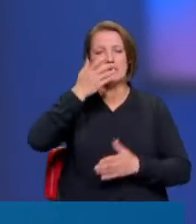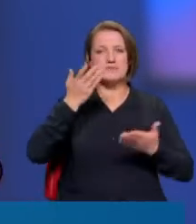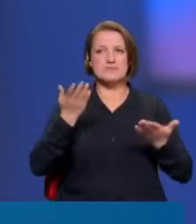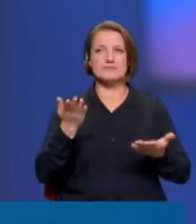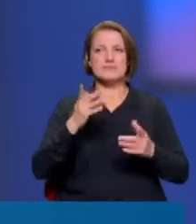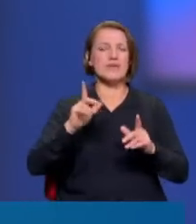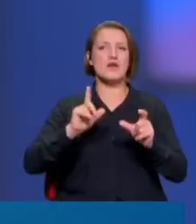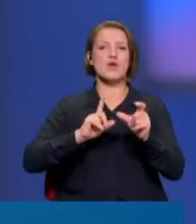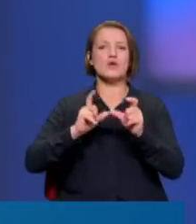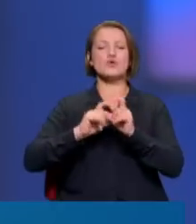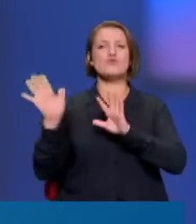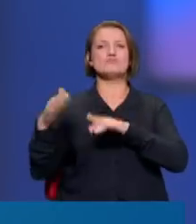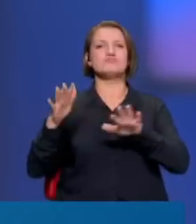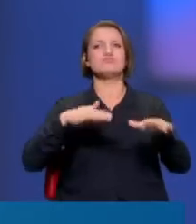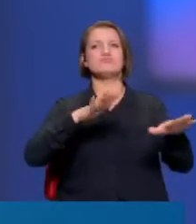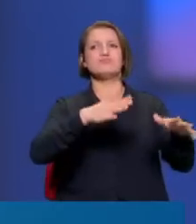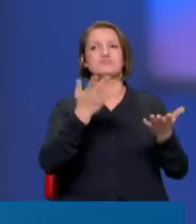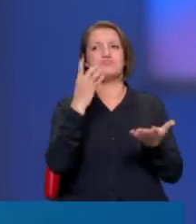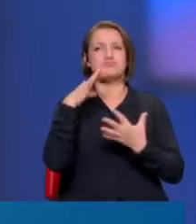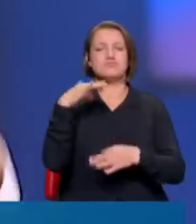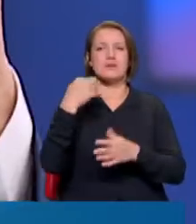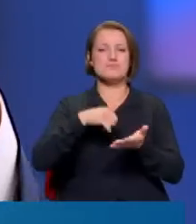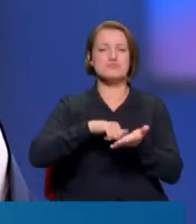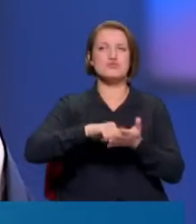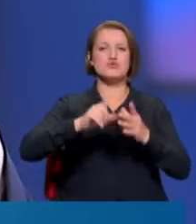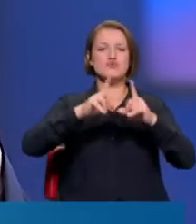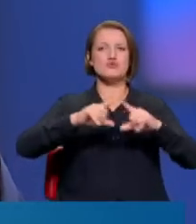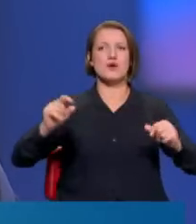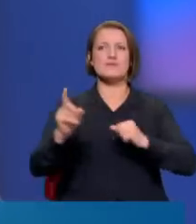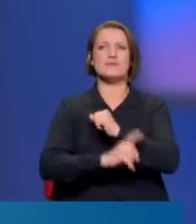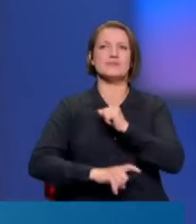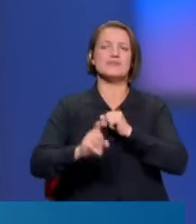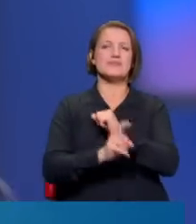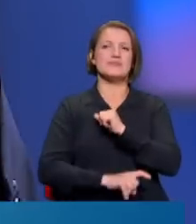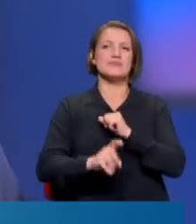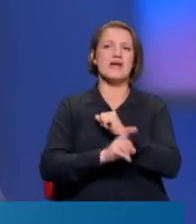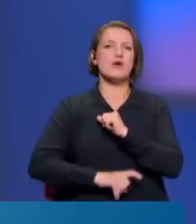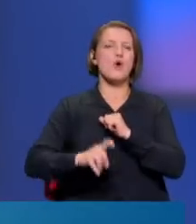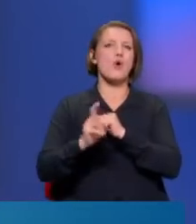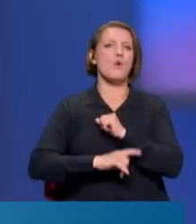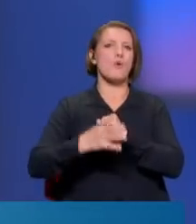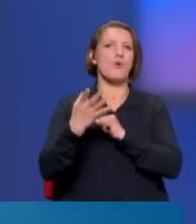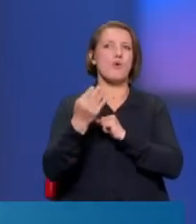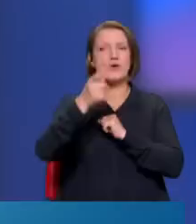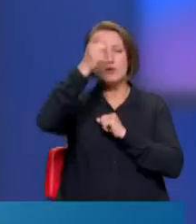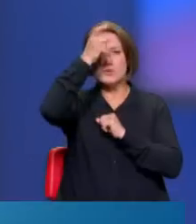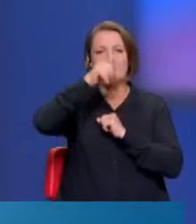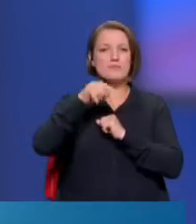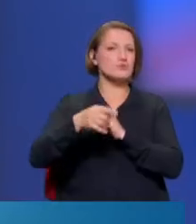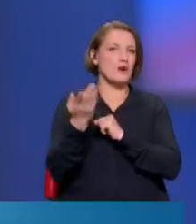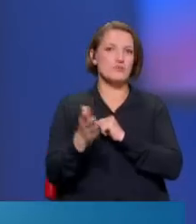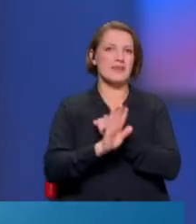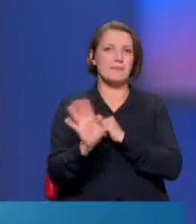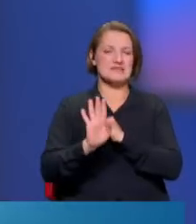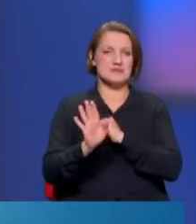kere göç hını olur ikincisi bütün coğrafya terör üreten bir alana dönüşür Türkiye'nin buna tahammülü